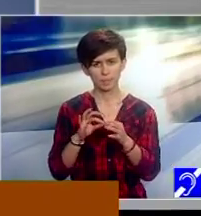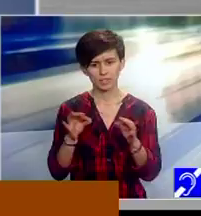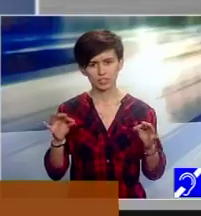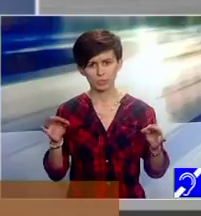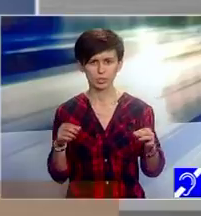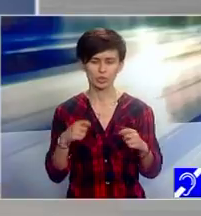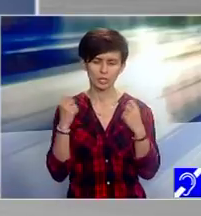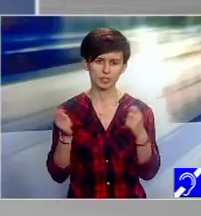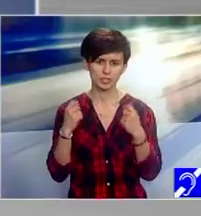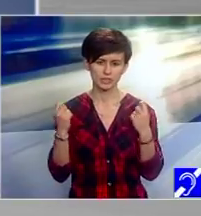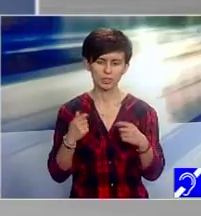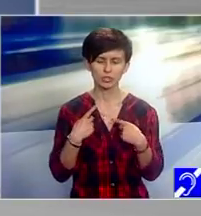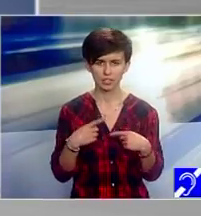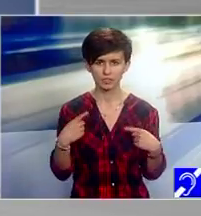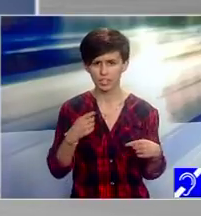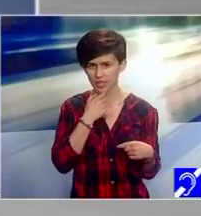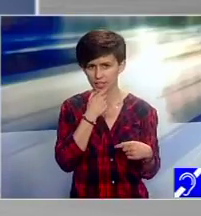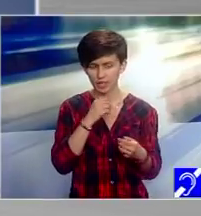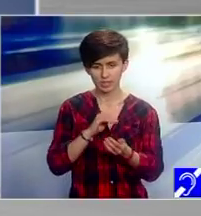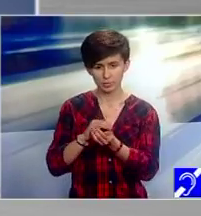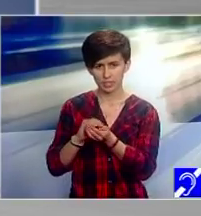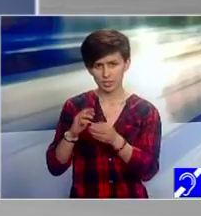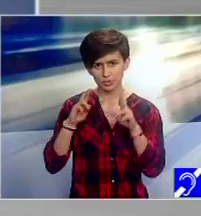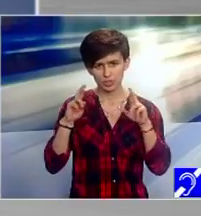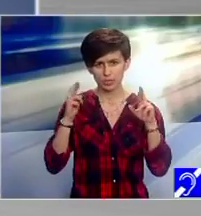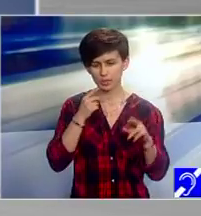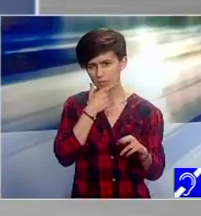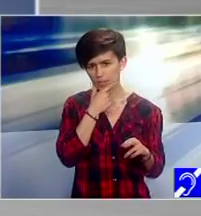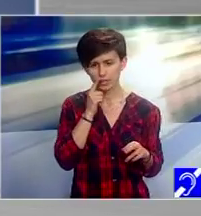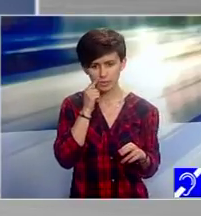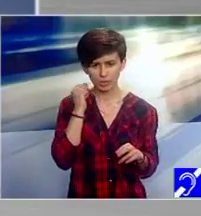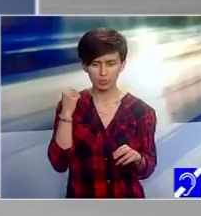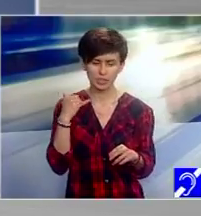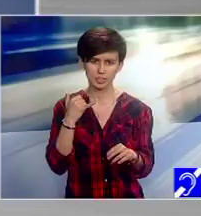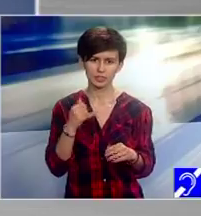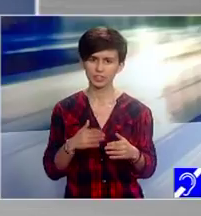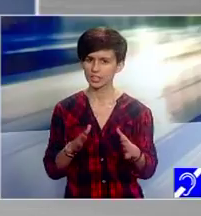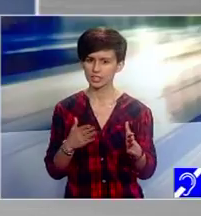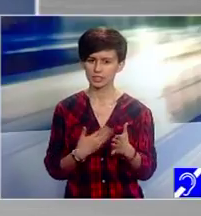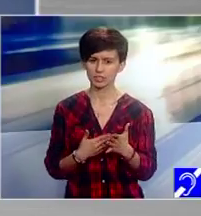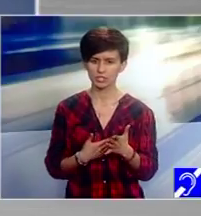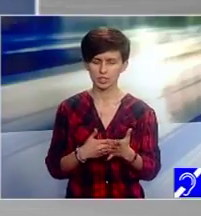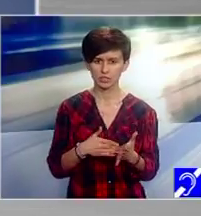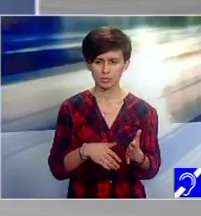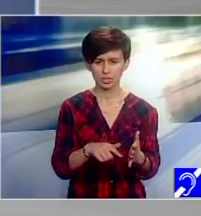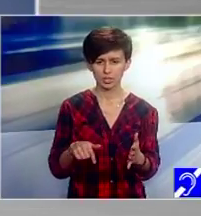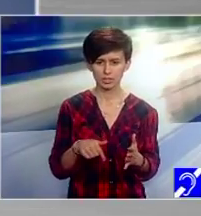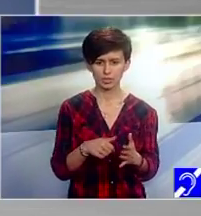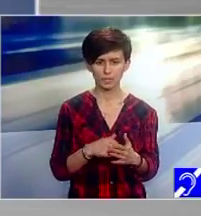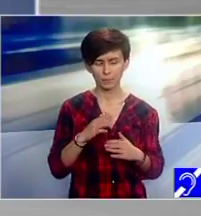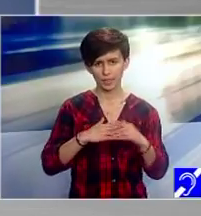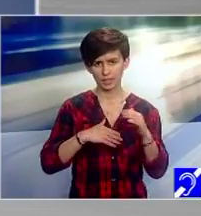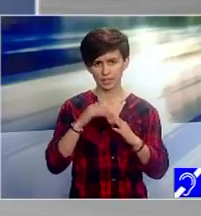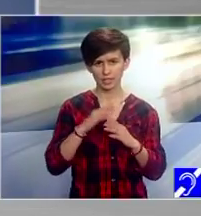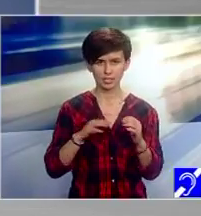zile. Îl păstrăm și sperăm ca oamenii să vină deschiși înspre noi. Talentul nu cunoaște handicap,